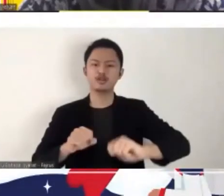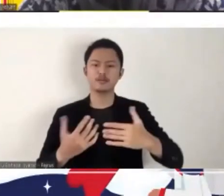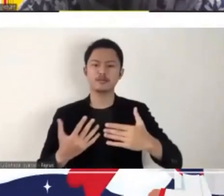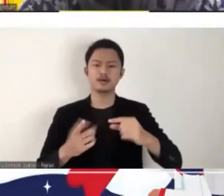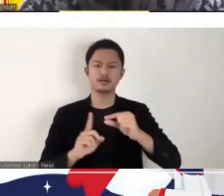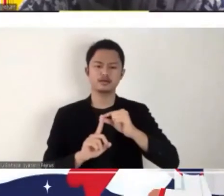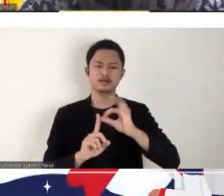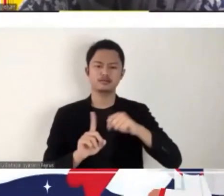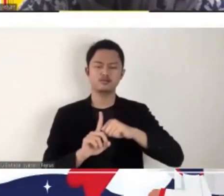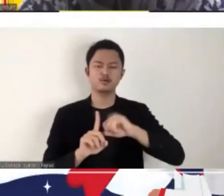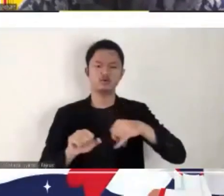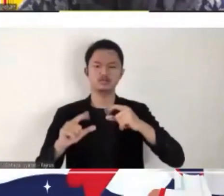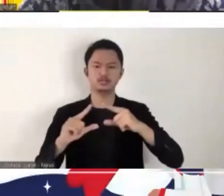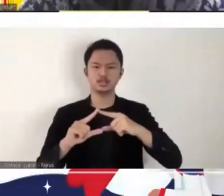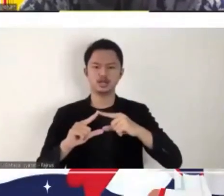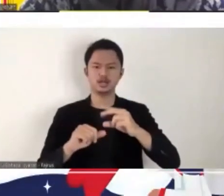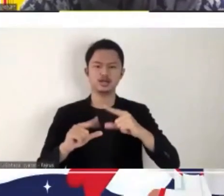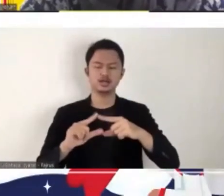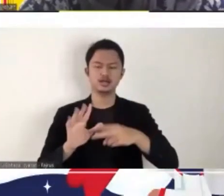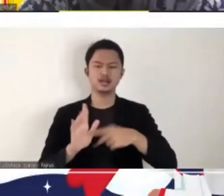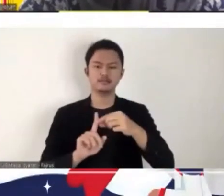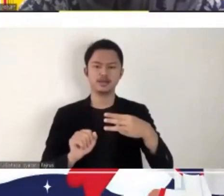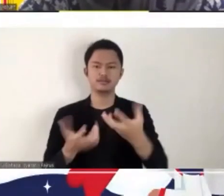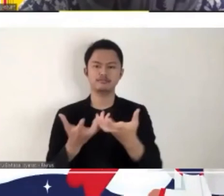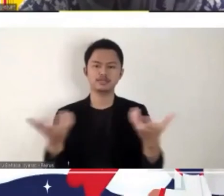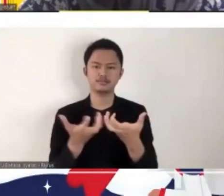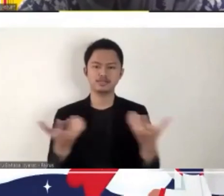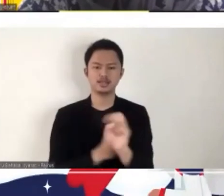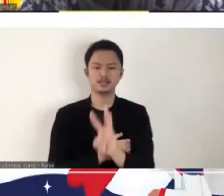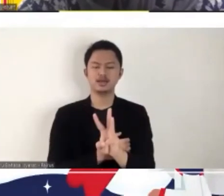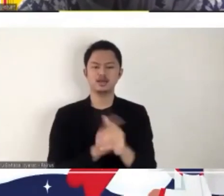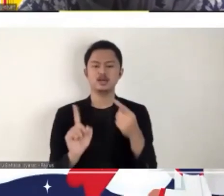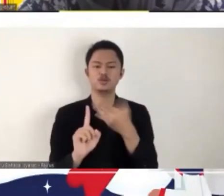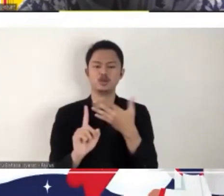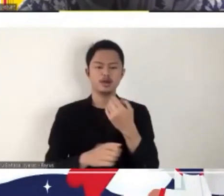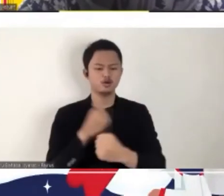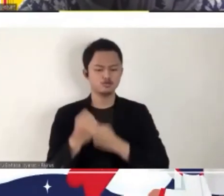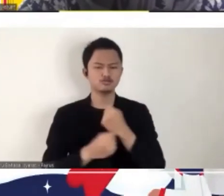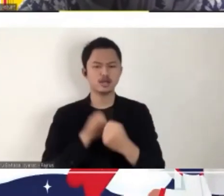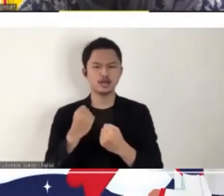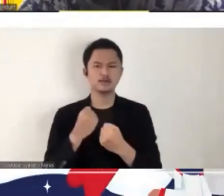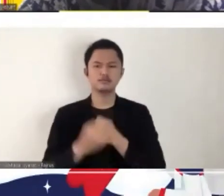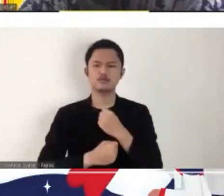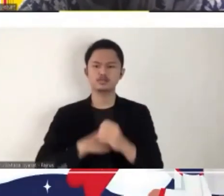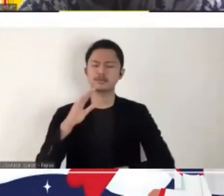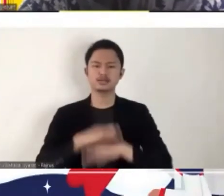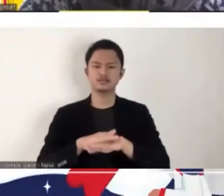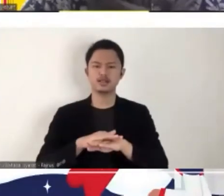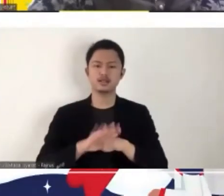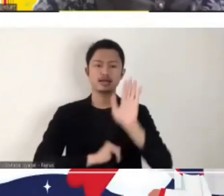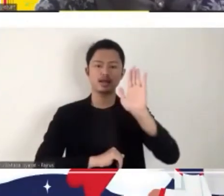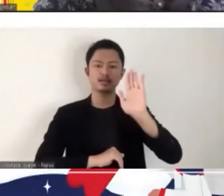adalah Pokja Rante yang dibagi kendari-3 kok Jati Hai sebagai upaya untuk mengefektifkan nanti aku kerja